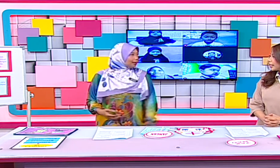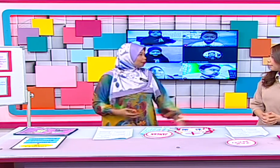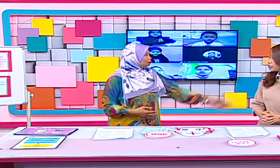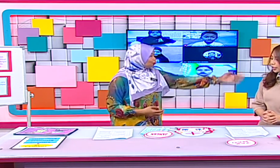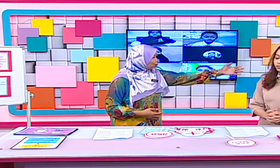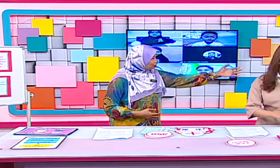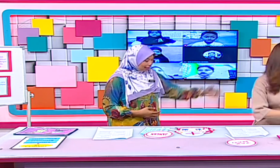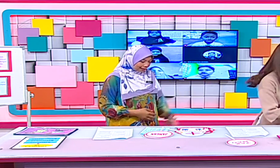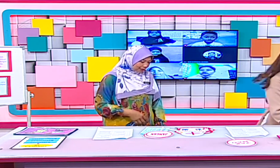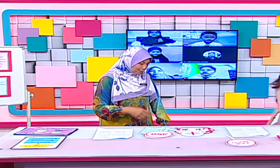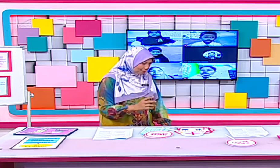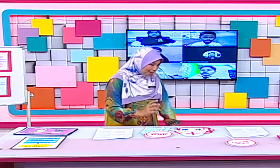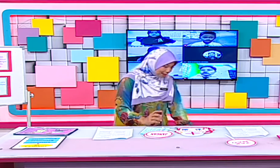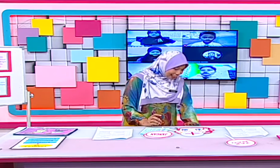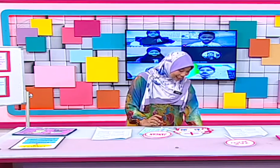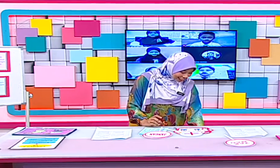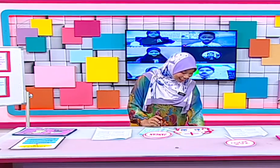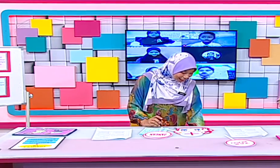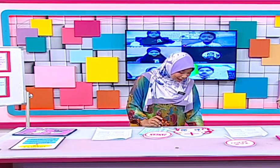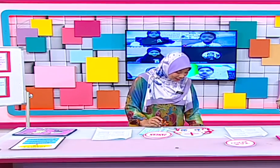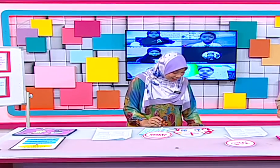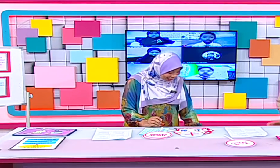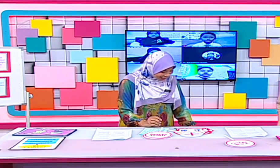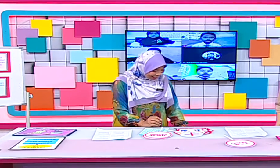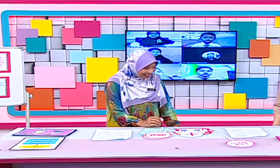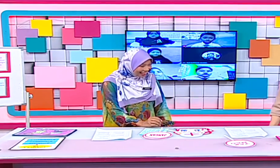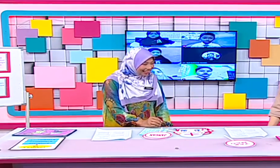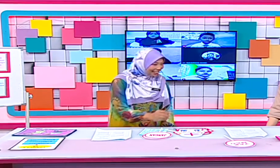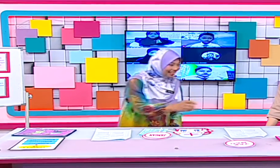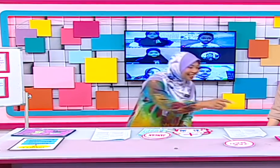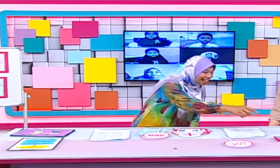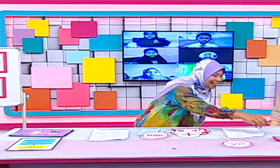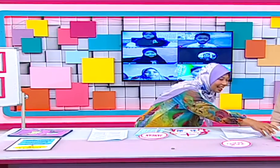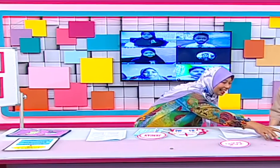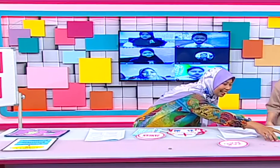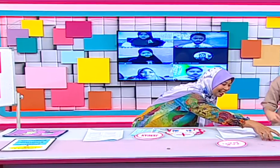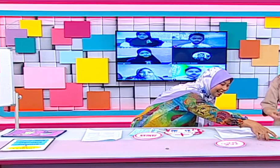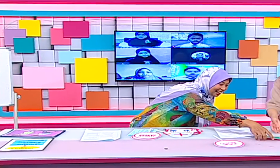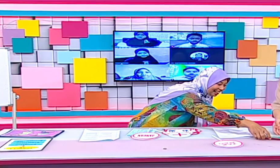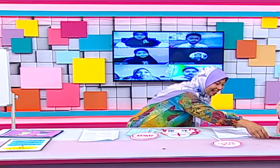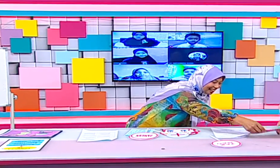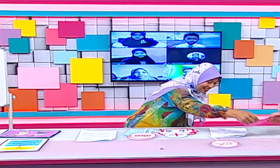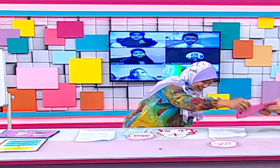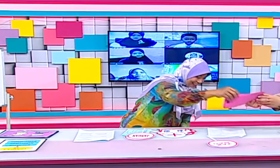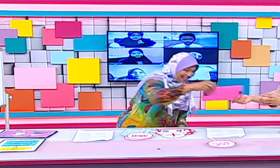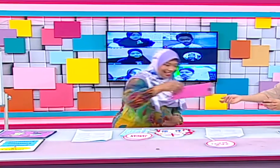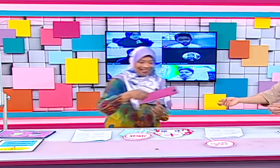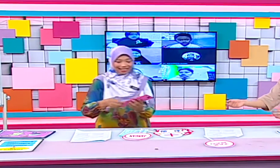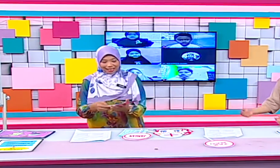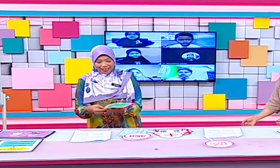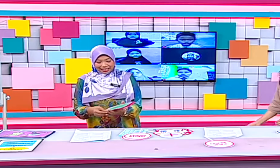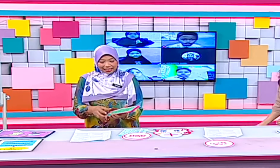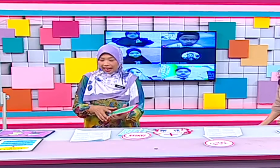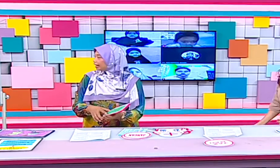Cikgu cari apa tu cikgu? Tunggu dekat. Saya tolong cikgu apa cikgu bagi tahu. Ini masa saya tolong ambilkan.